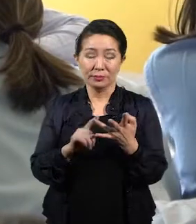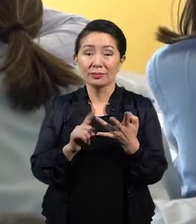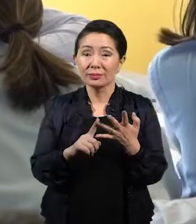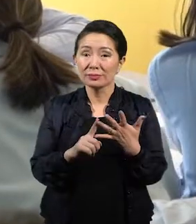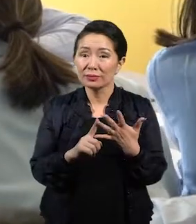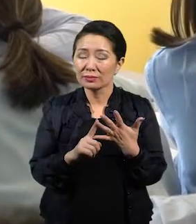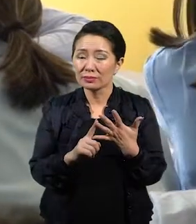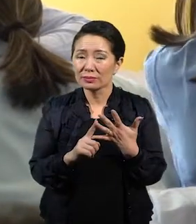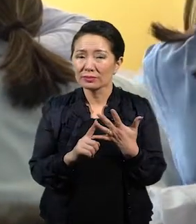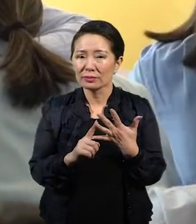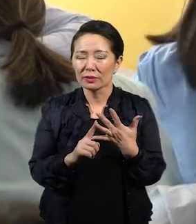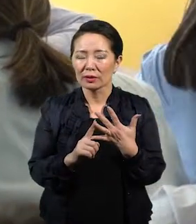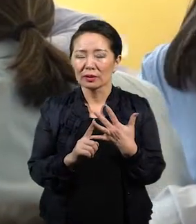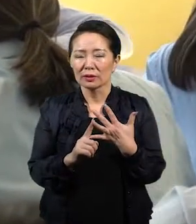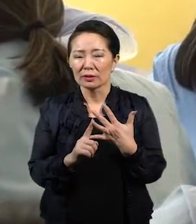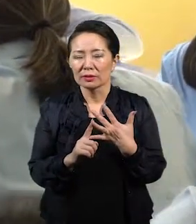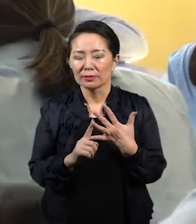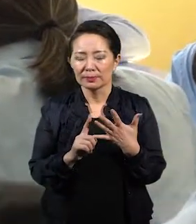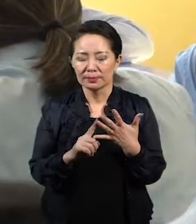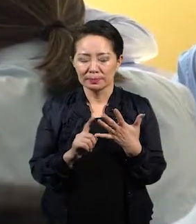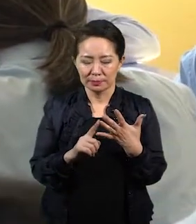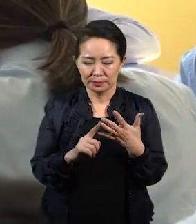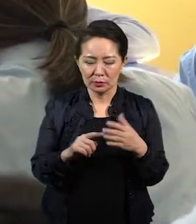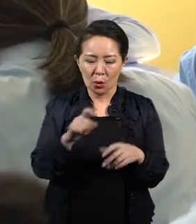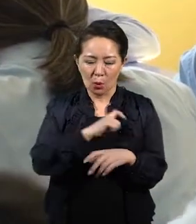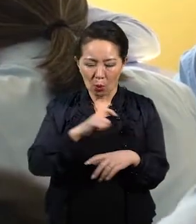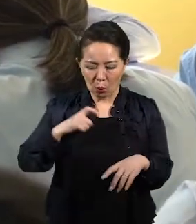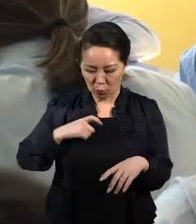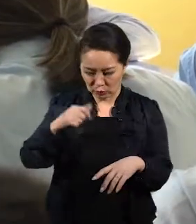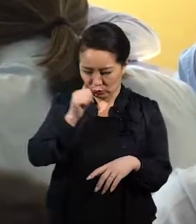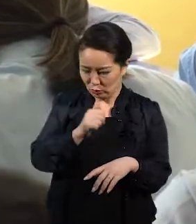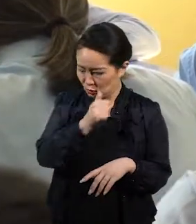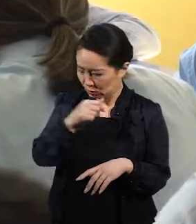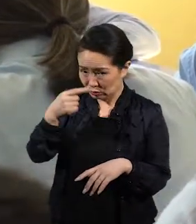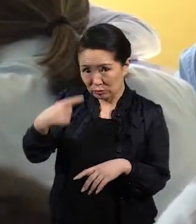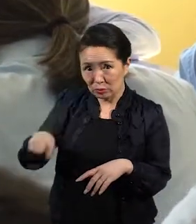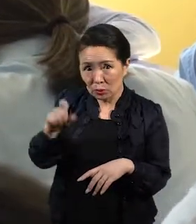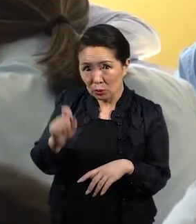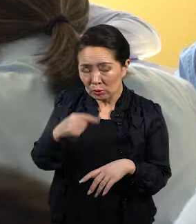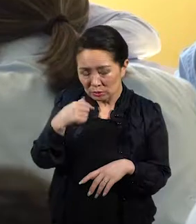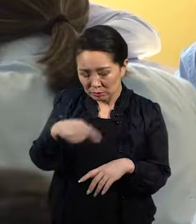болохоор мэдээж нөгөө одоо ямар нэгэн хувийн нууцын одоо